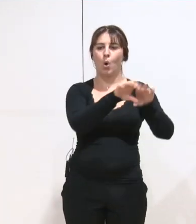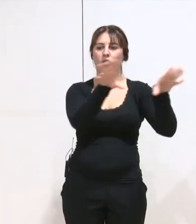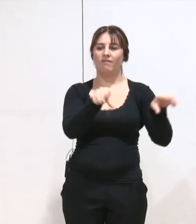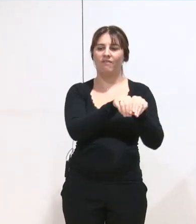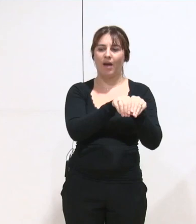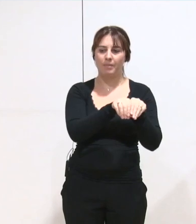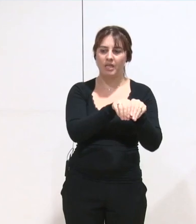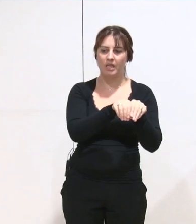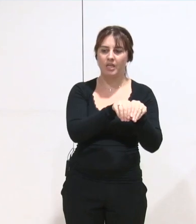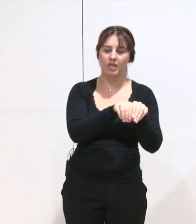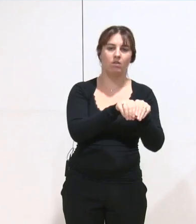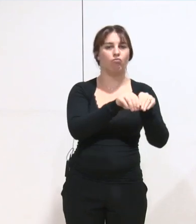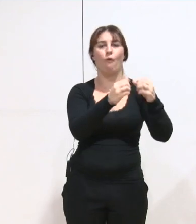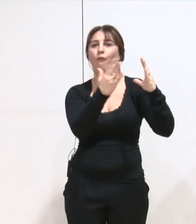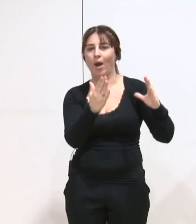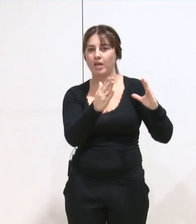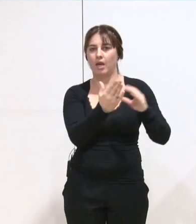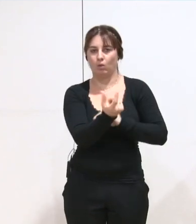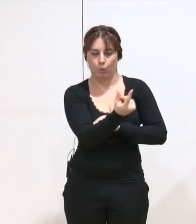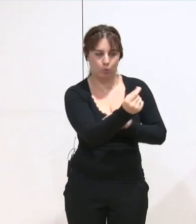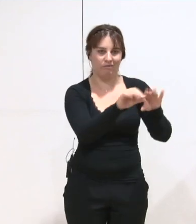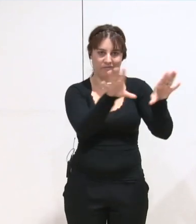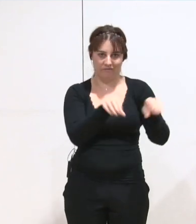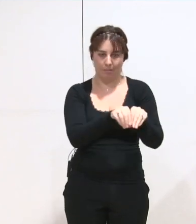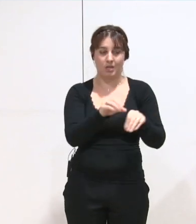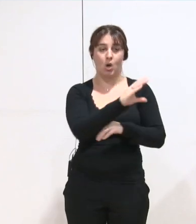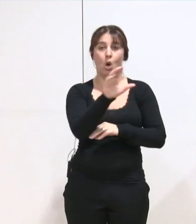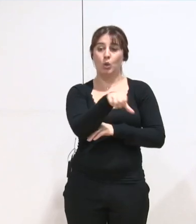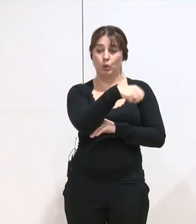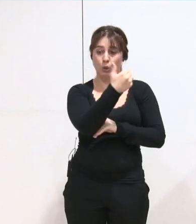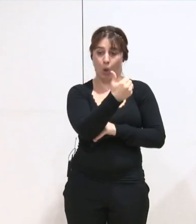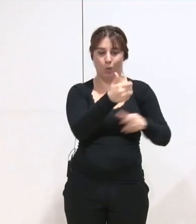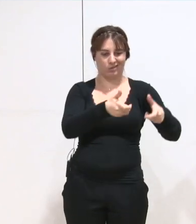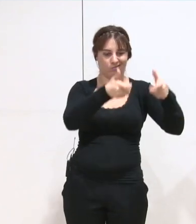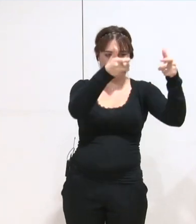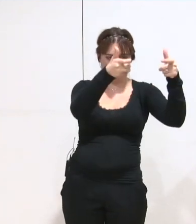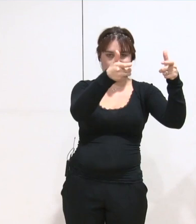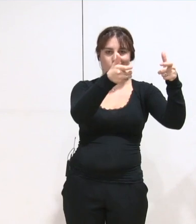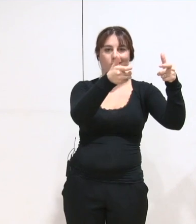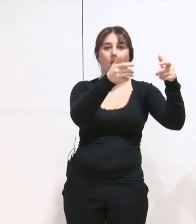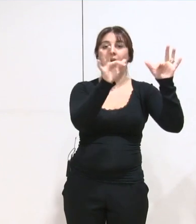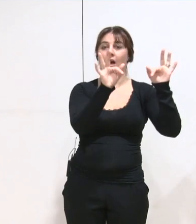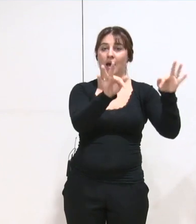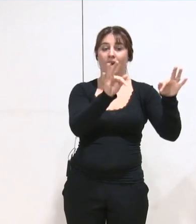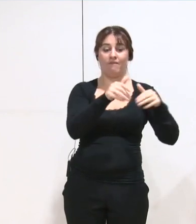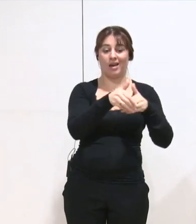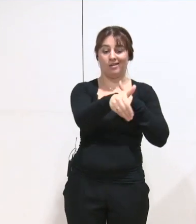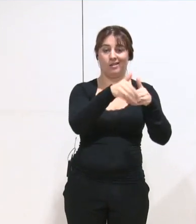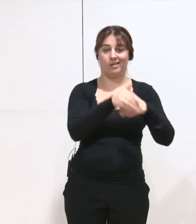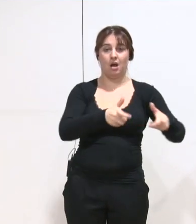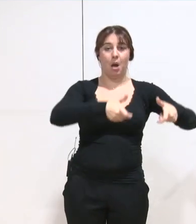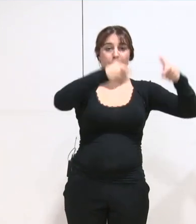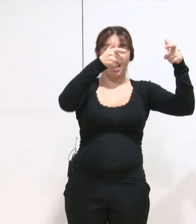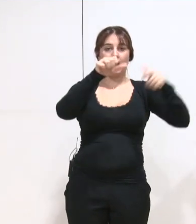l'origine, familles, foyers, 111 familles, donc, étaient concernées par la démolition à venir de la barre